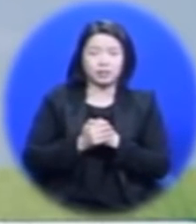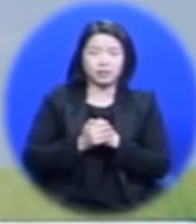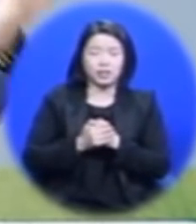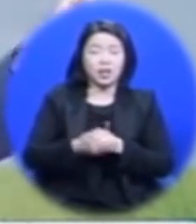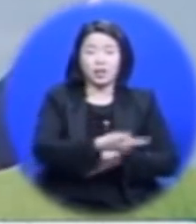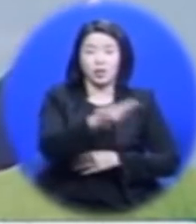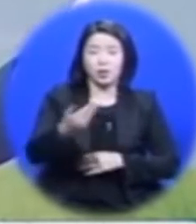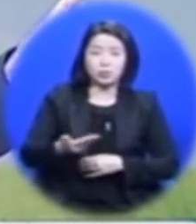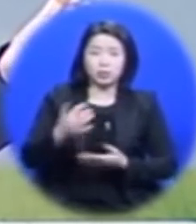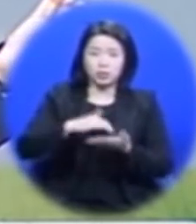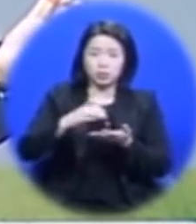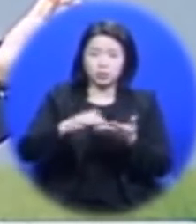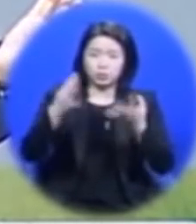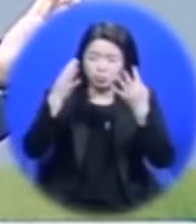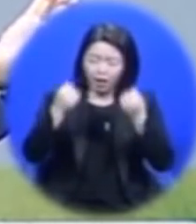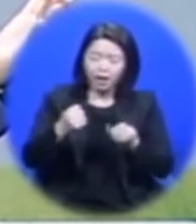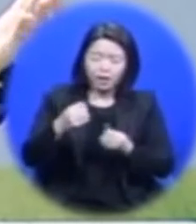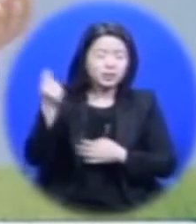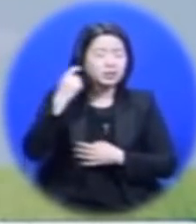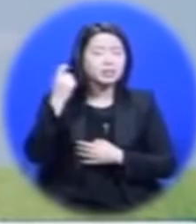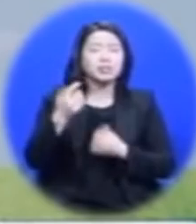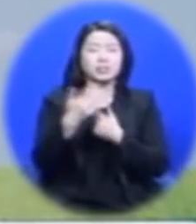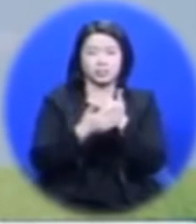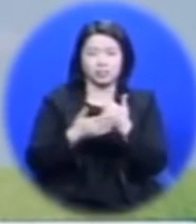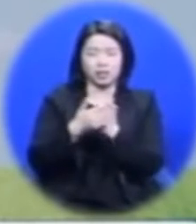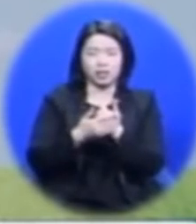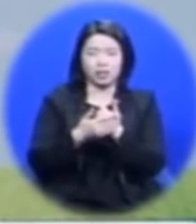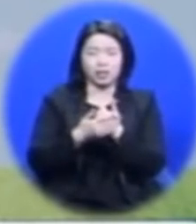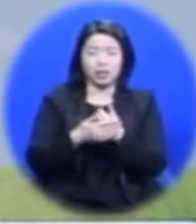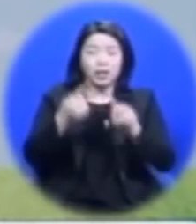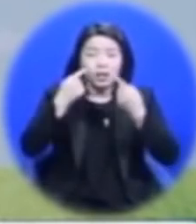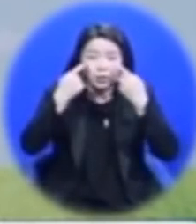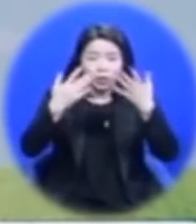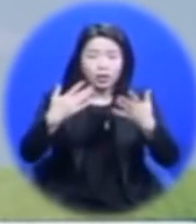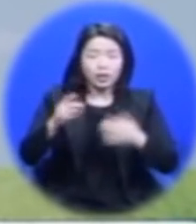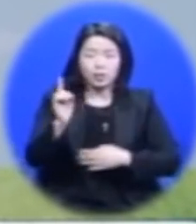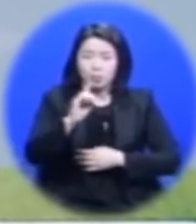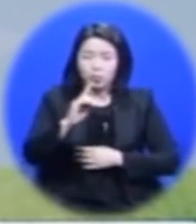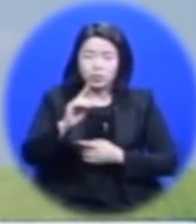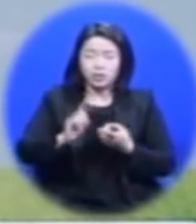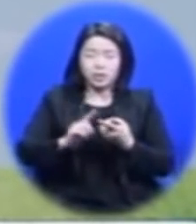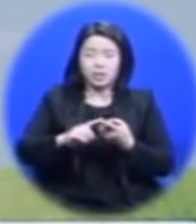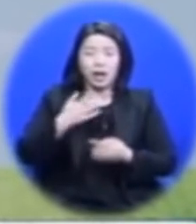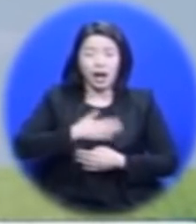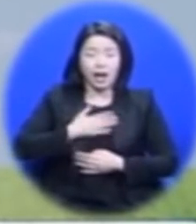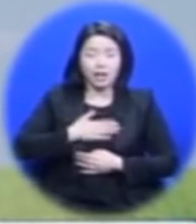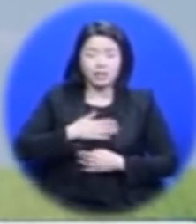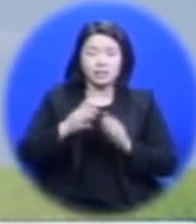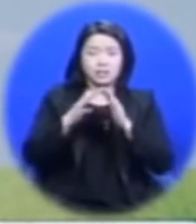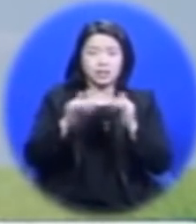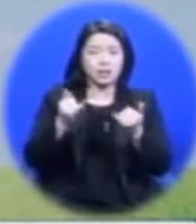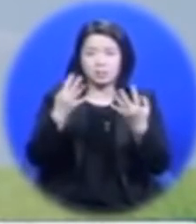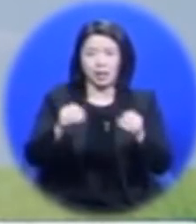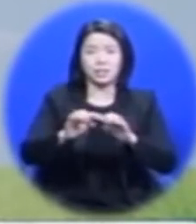여러분들이 수도 없이 들은 은혜예요. 그런데 은혜가 정확히 뭔지를 아시는 분도 그렇게 많지 않습니다.